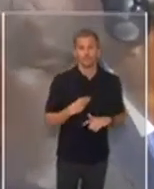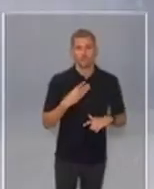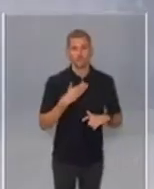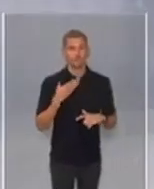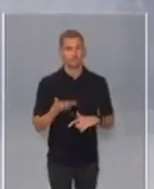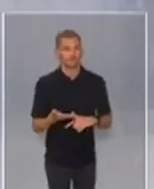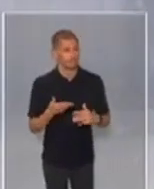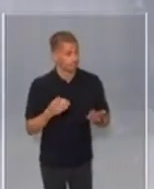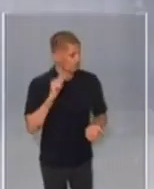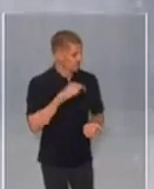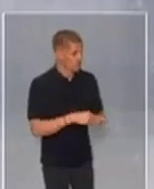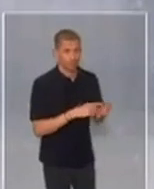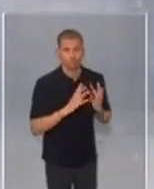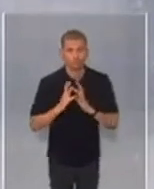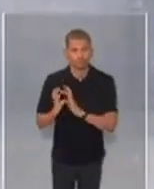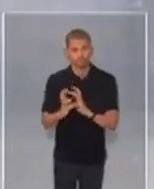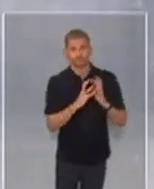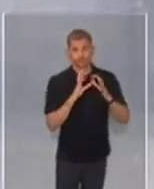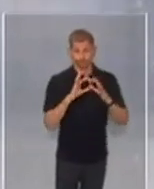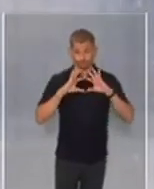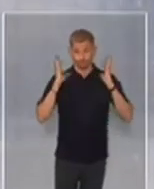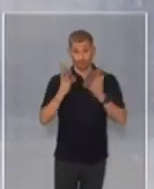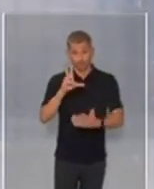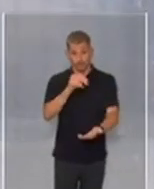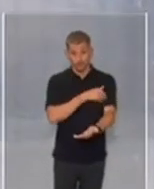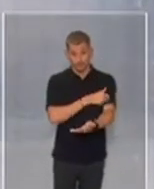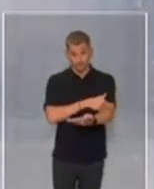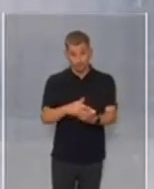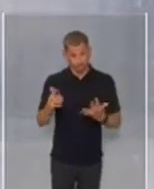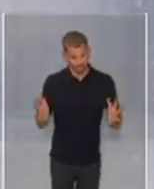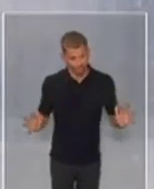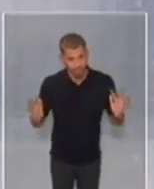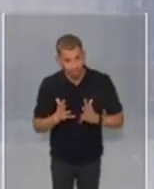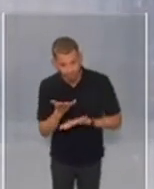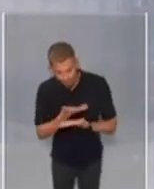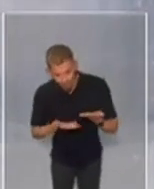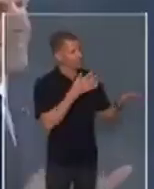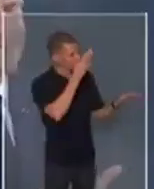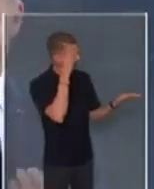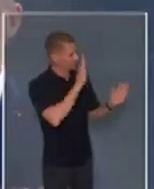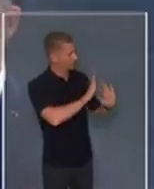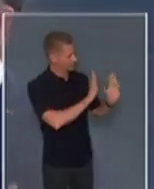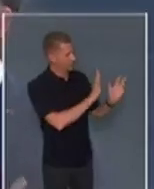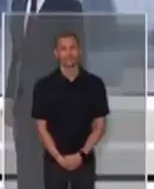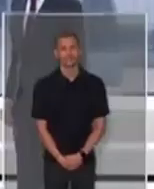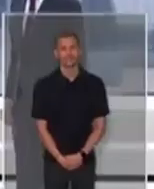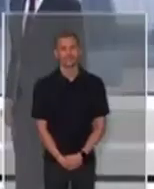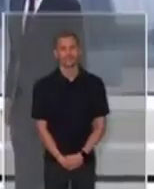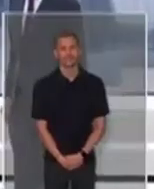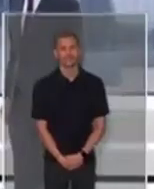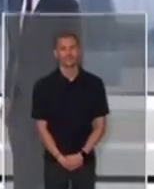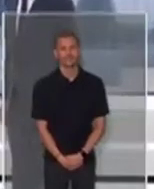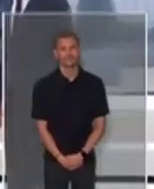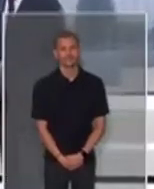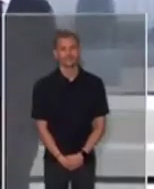solidaire de 330 millions d'âmes que nous pouvons être fiers d'habiter. Des notions qui ont